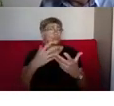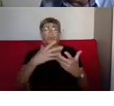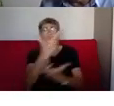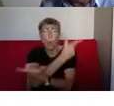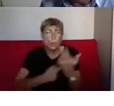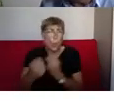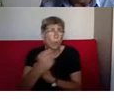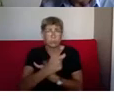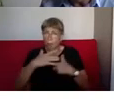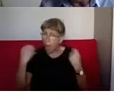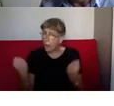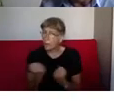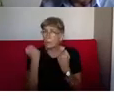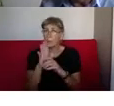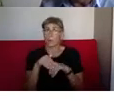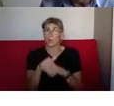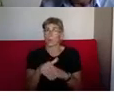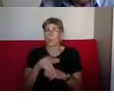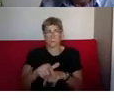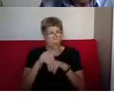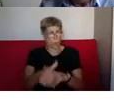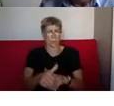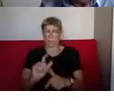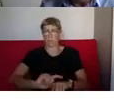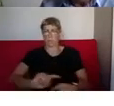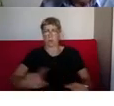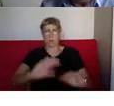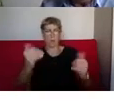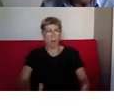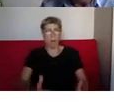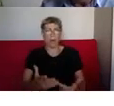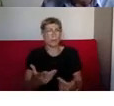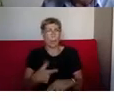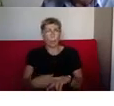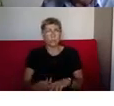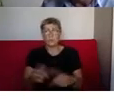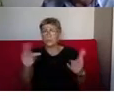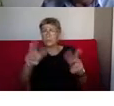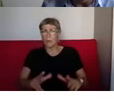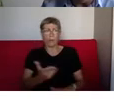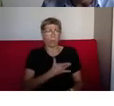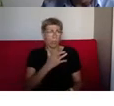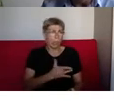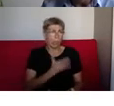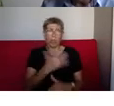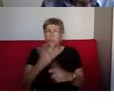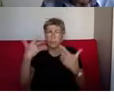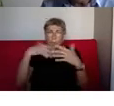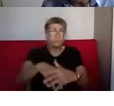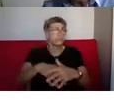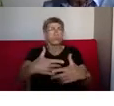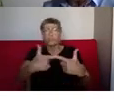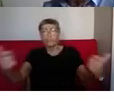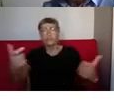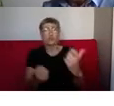activité et donc de la poursuivre et de non pas s'arrêter. Le numérique est un outil favorisant l'inclusion et l'accès à de nouvelles activités ou aux métiers. Il peut